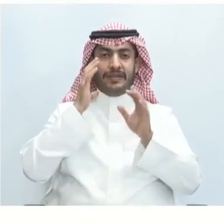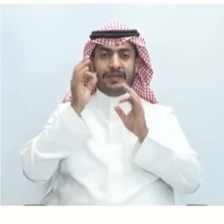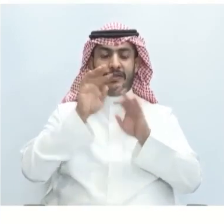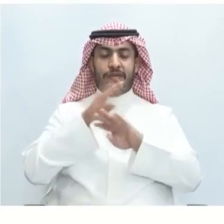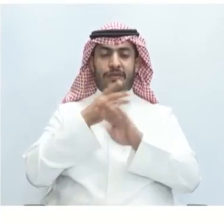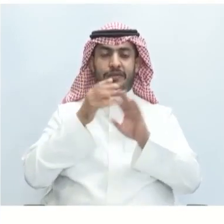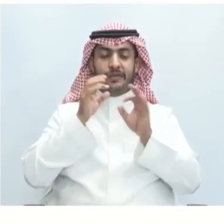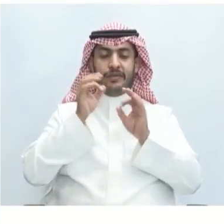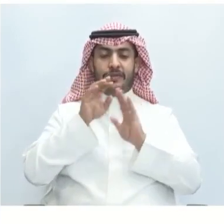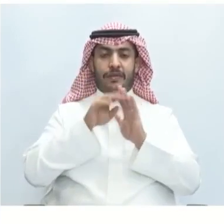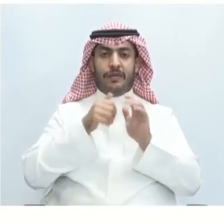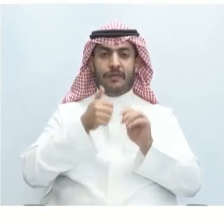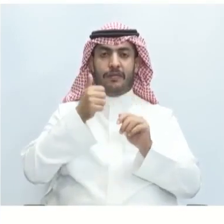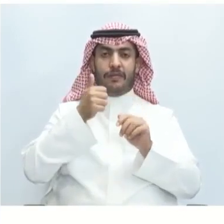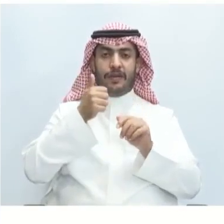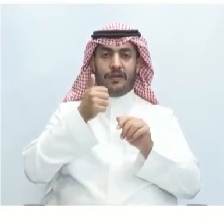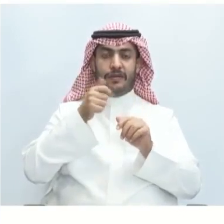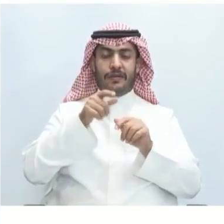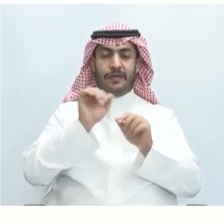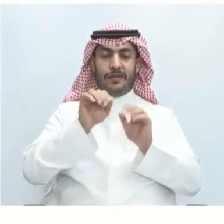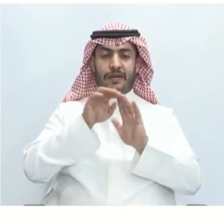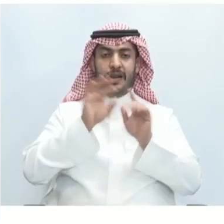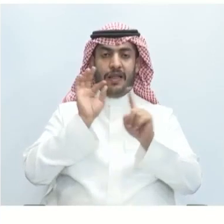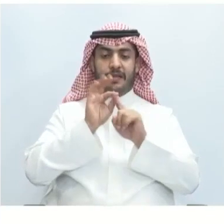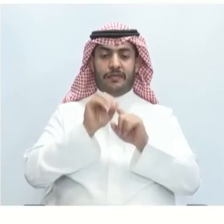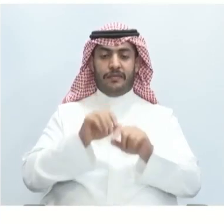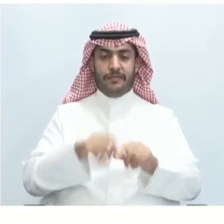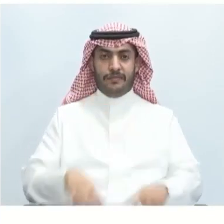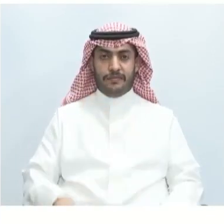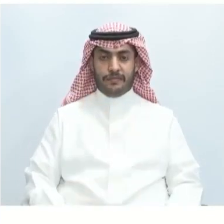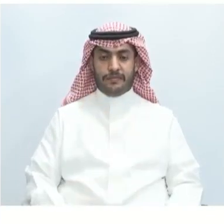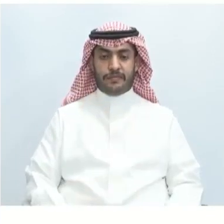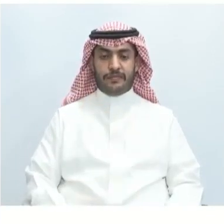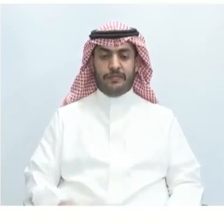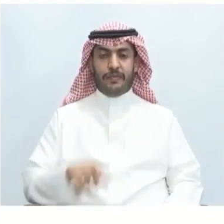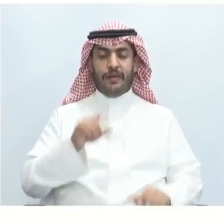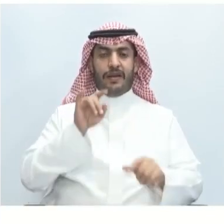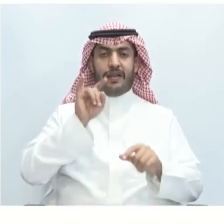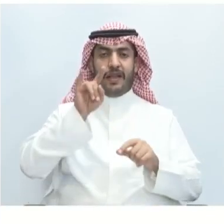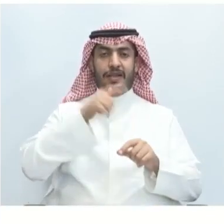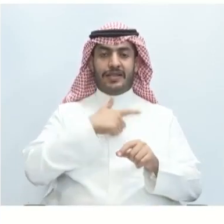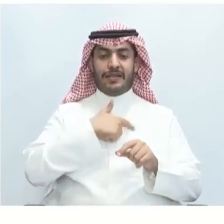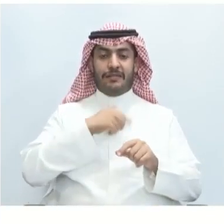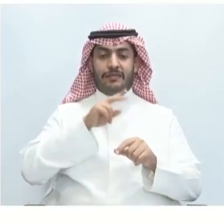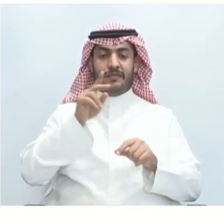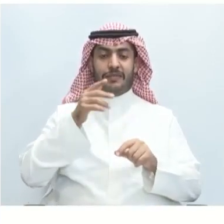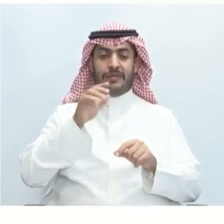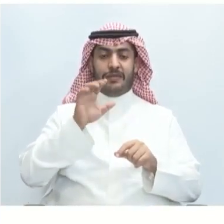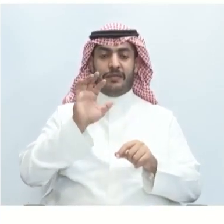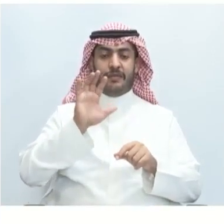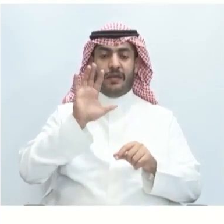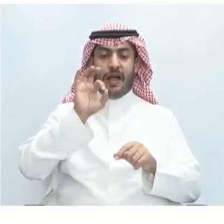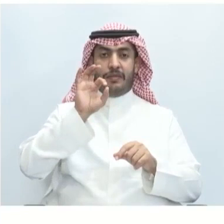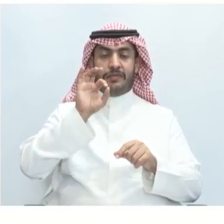جدوله الاستراتيجيات التي ستحقق احد هذين الهدفين او كليهما لدينا الاسطول ويتالف من 50